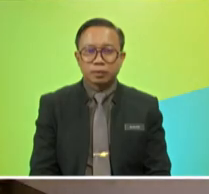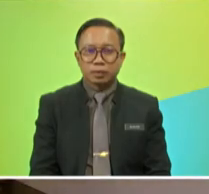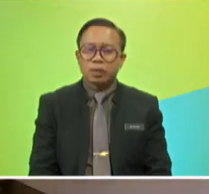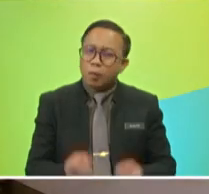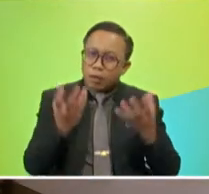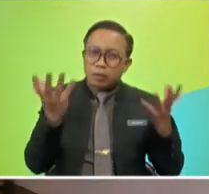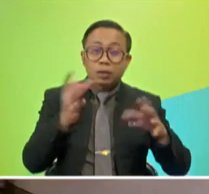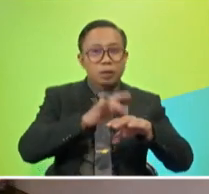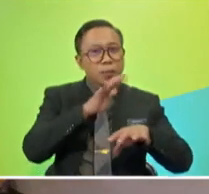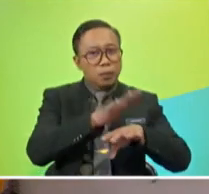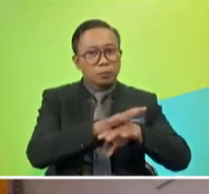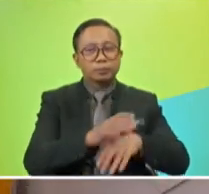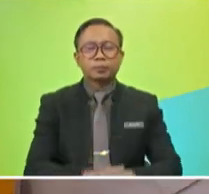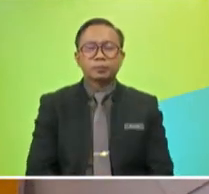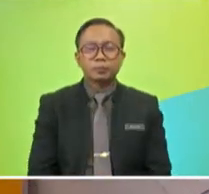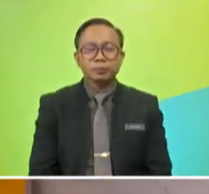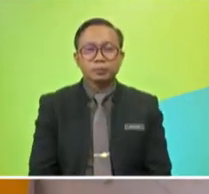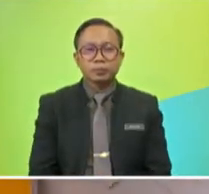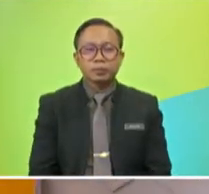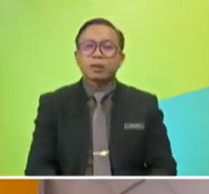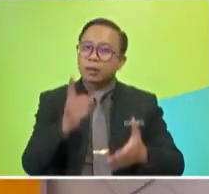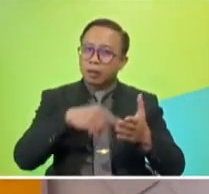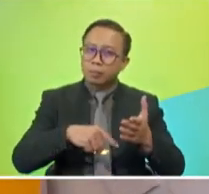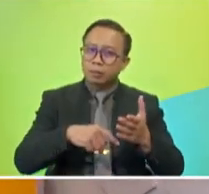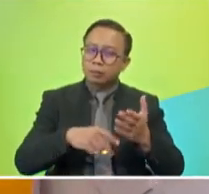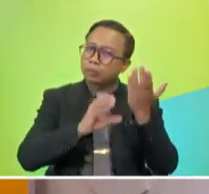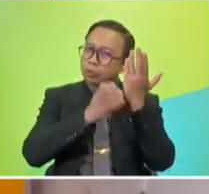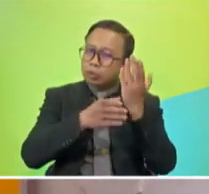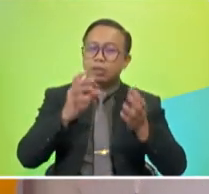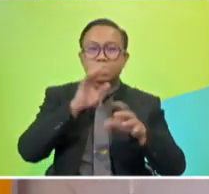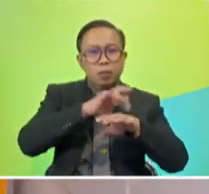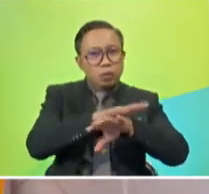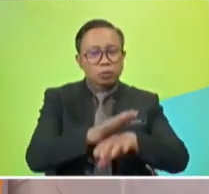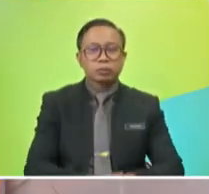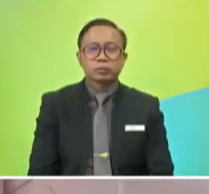penyanyi nyamuk nih apa kuncinya ya